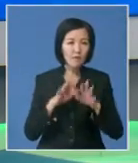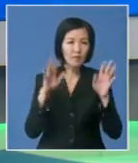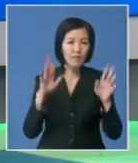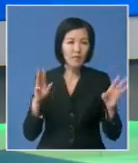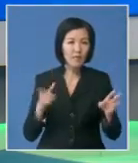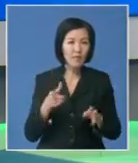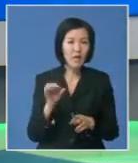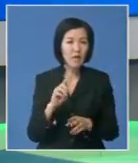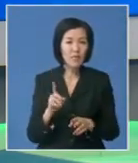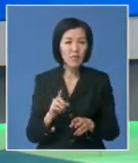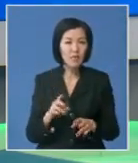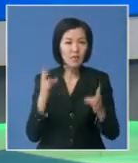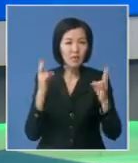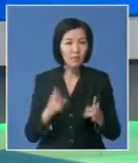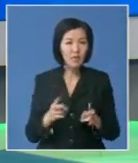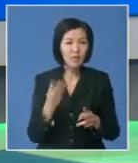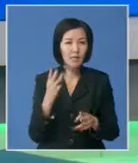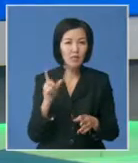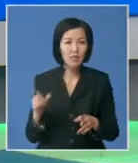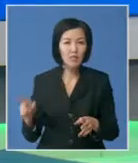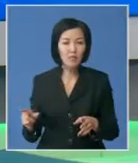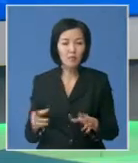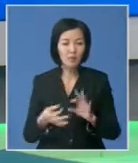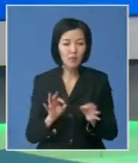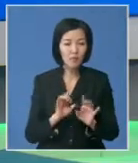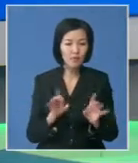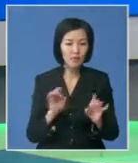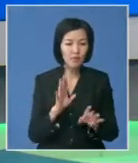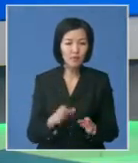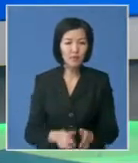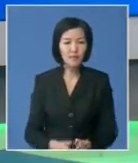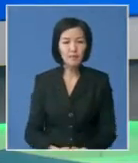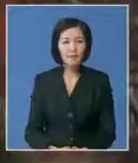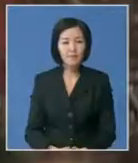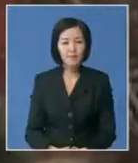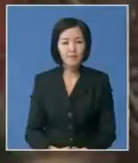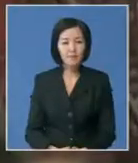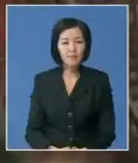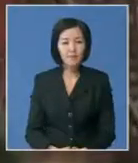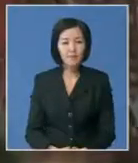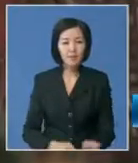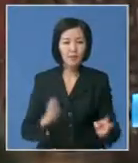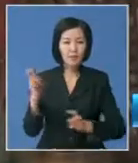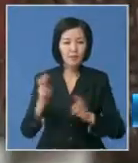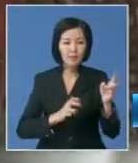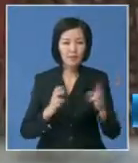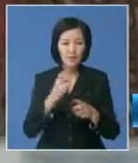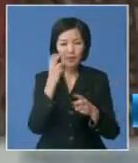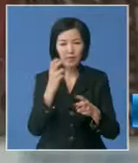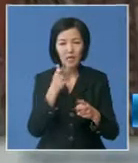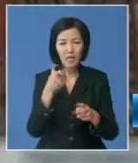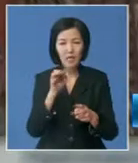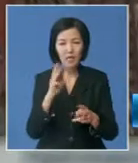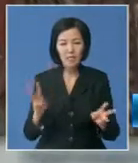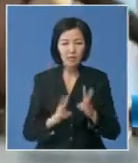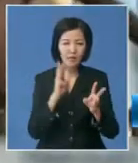пострадали шестеро рабочих подробности в блоке республиканских новостей выхлоп козы и последующее его возгорание